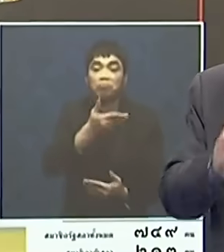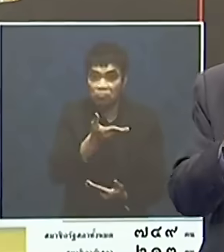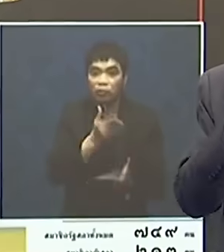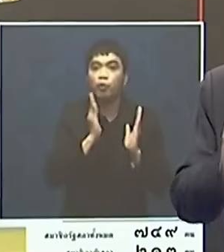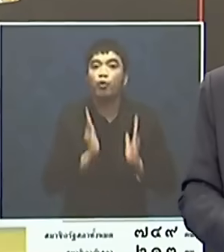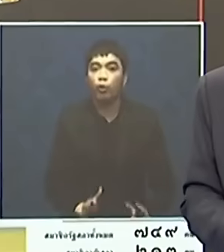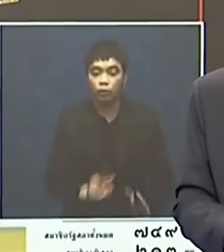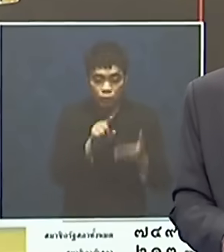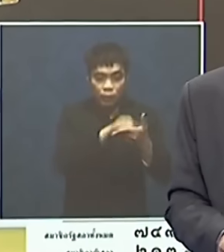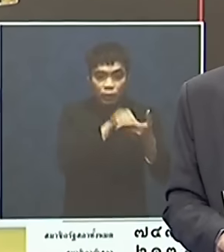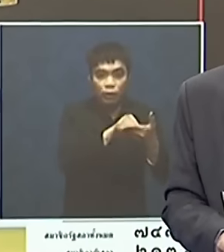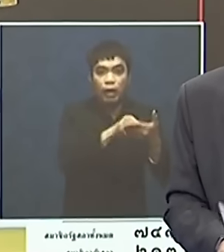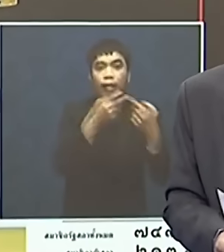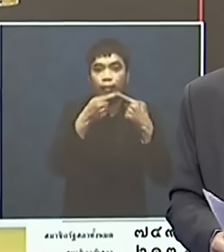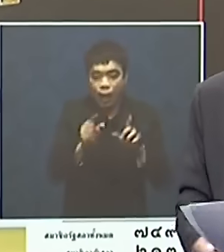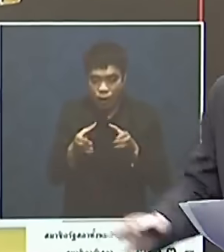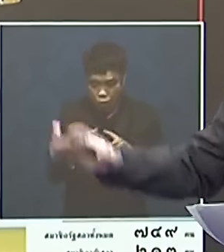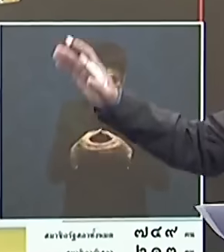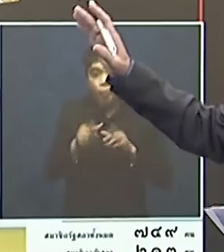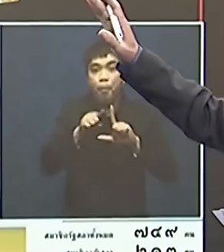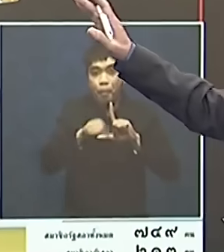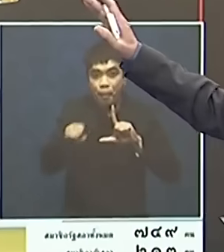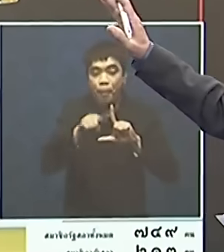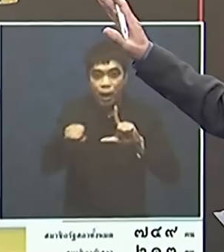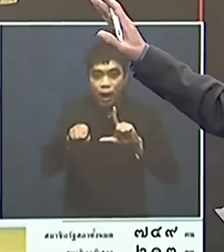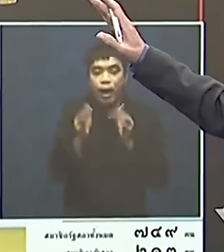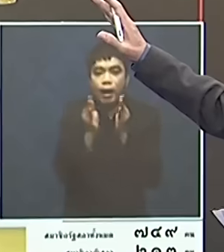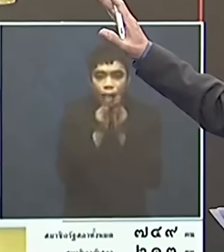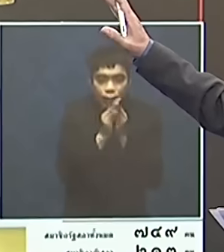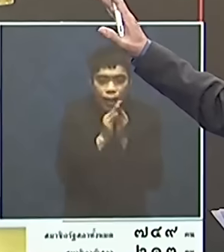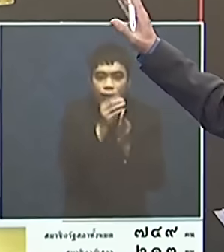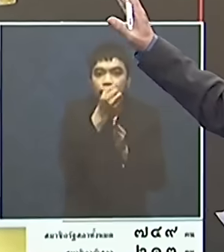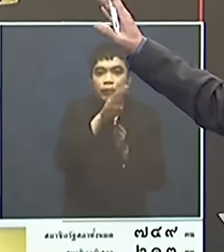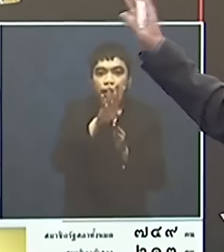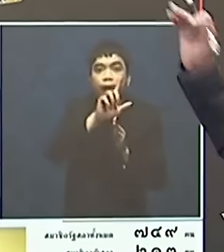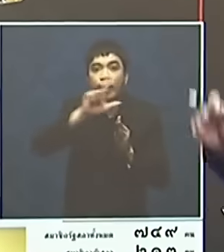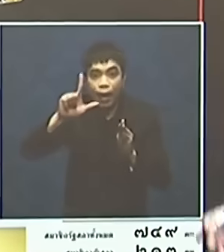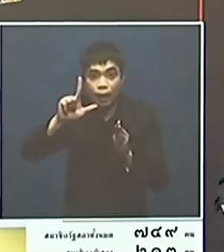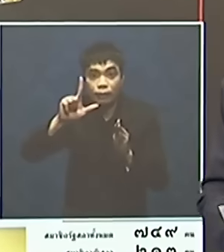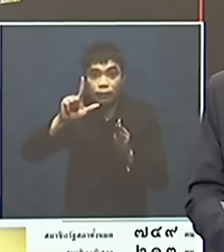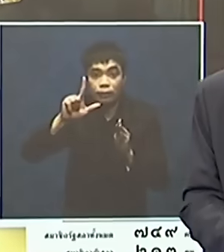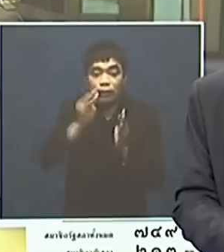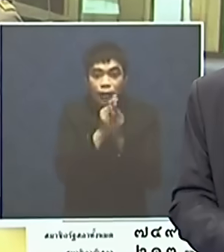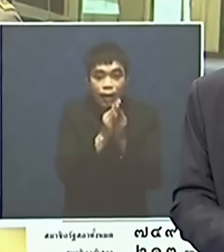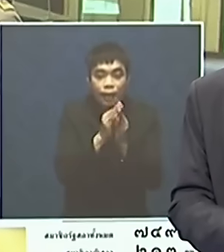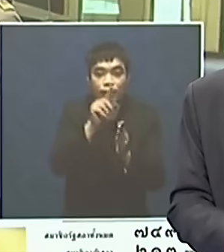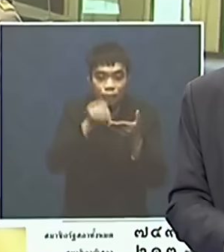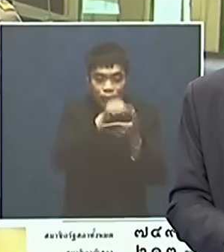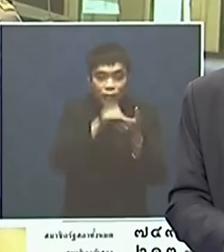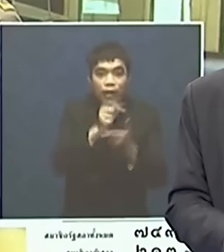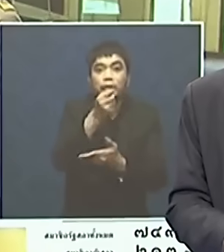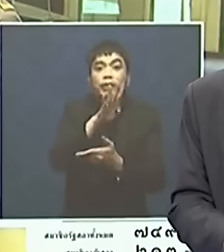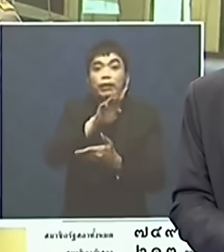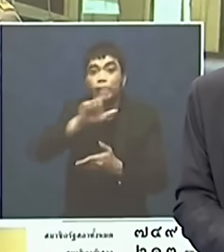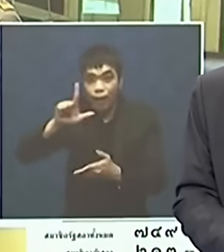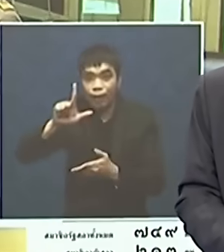ตั้งแต่ต้นจนจบเลยนะครับ 2คนครับคุณสมชายแสวงการครับนี่คือเป็นประธานกรรมาธิการสิทธิเสรีภาพ